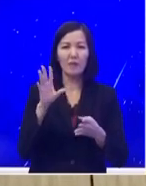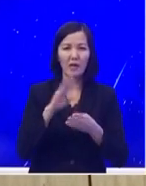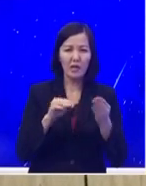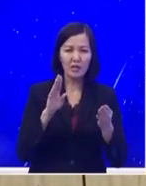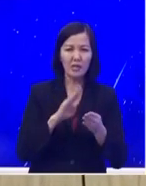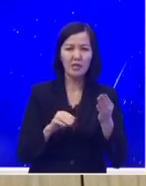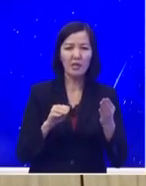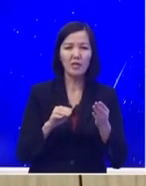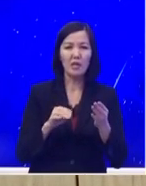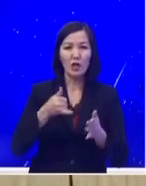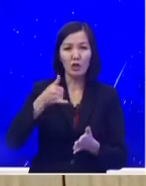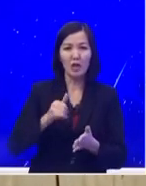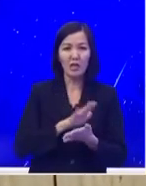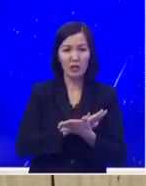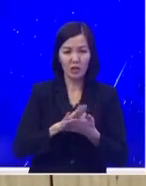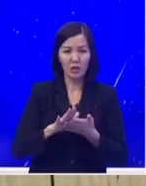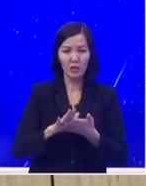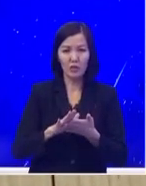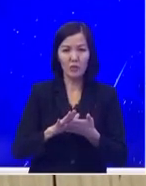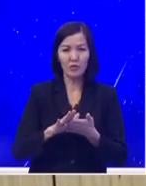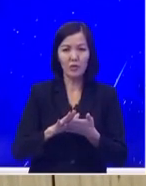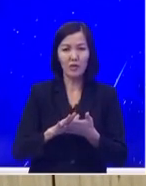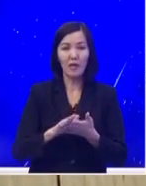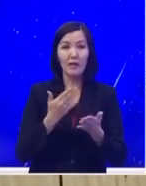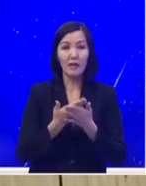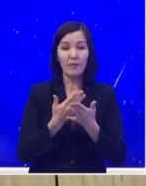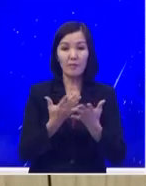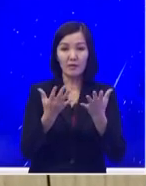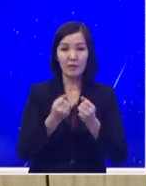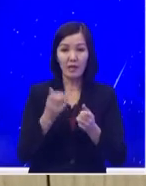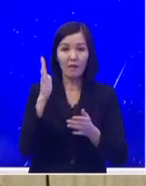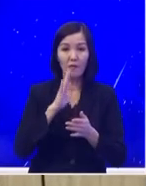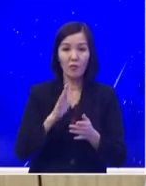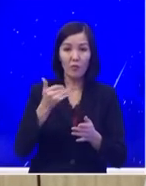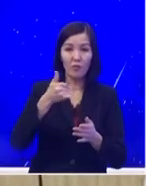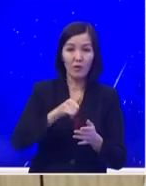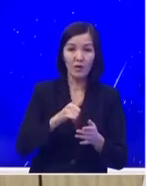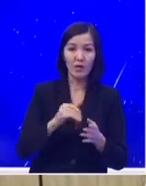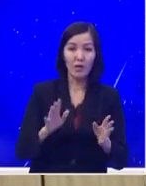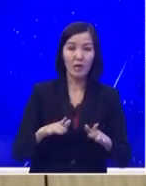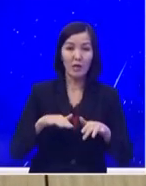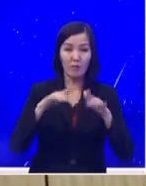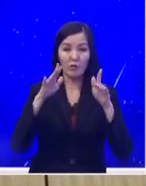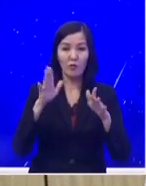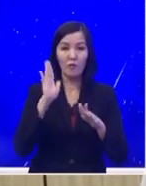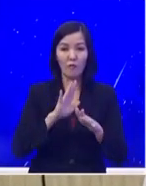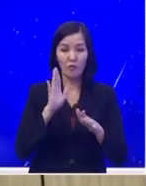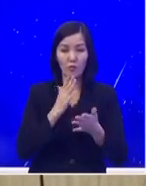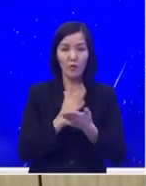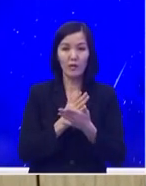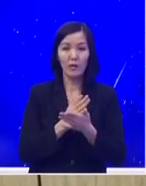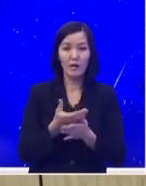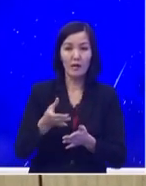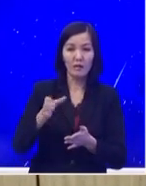день чайник чистю. Чтобы даже взять, налить в посуду какую-то воду, вот кипячу я, ребенка кормлю, внук маленького, наливаю